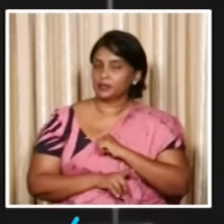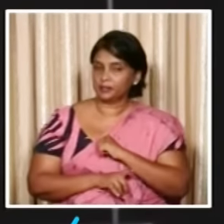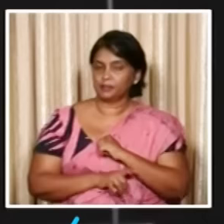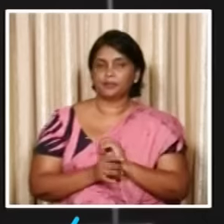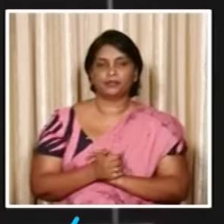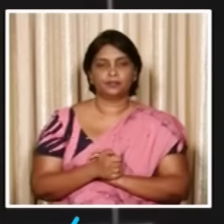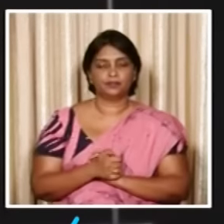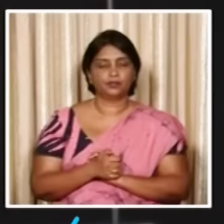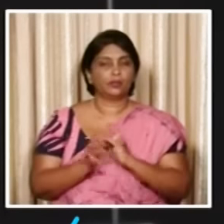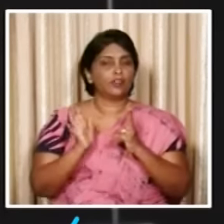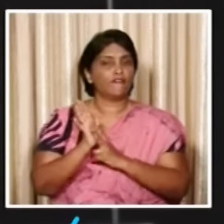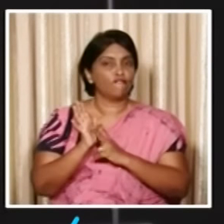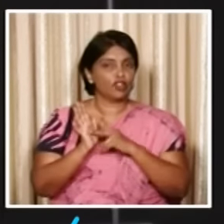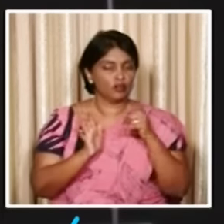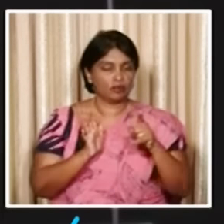ஒரு நேர்மையான